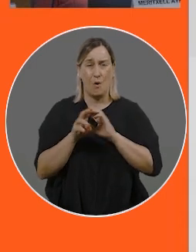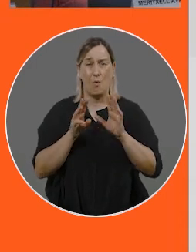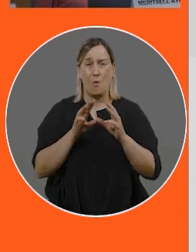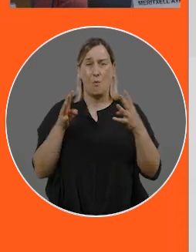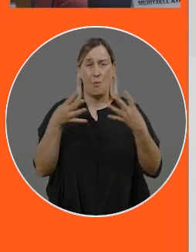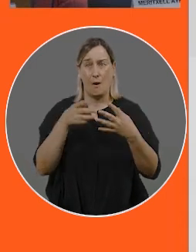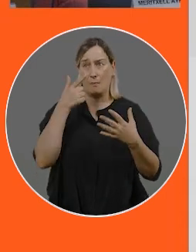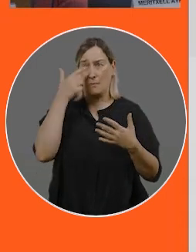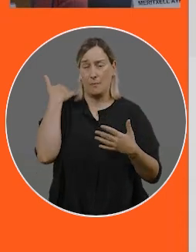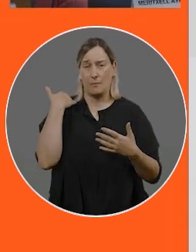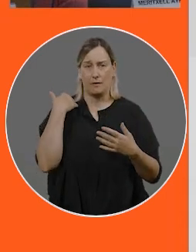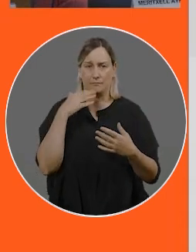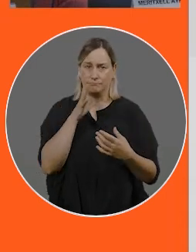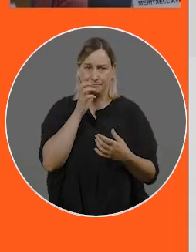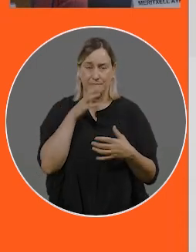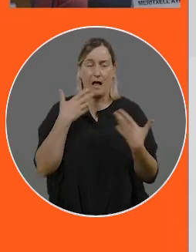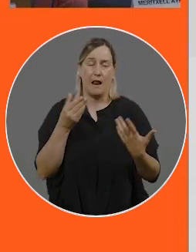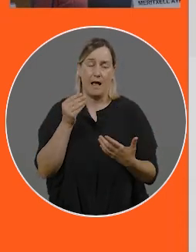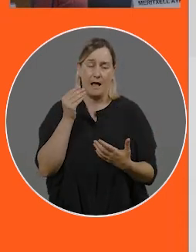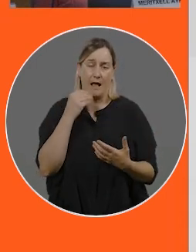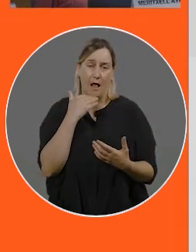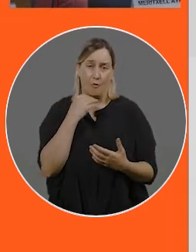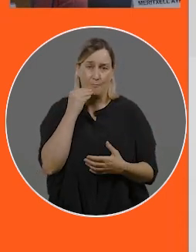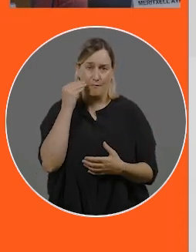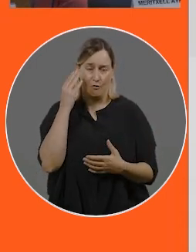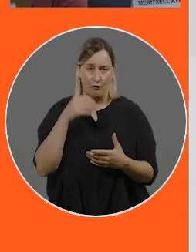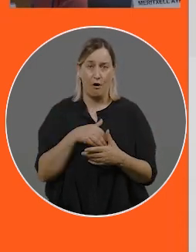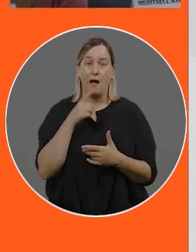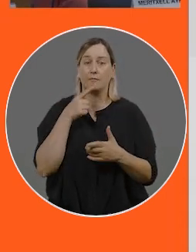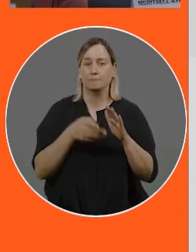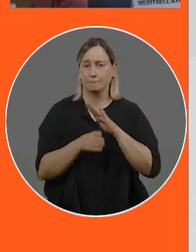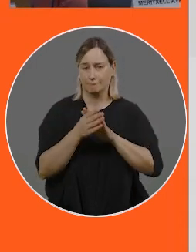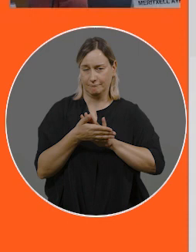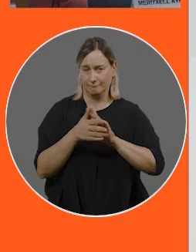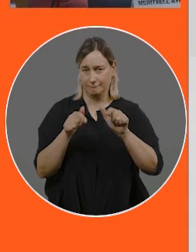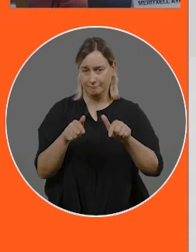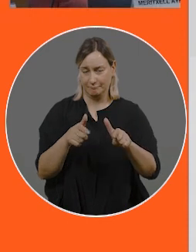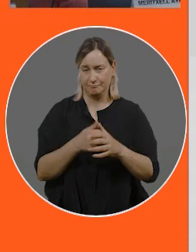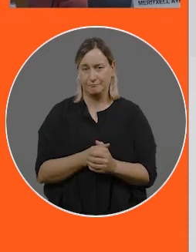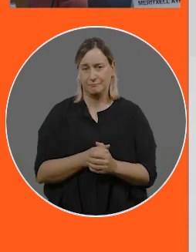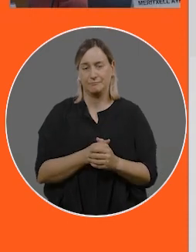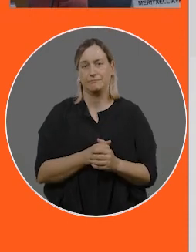drama. Ara és menys drama, tot i que estem aquí per parlar-ne. Llavors,